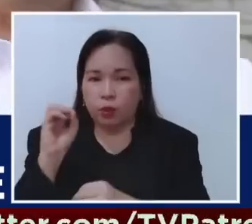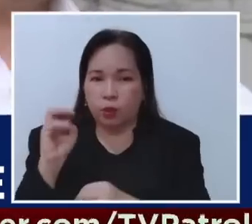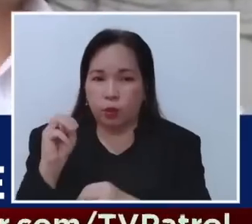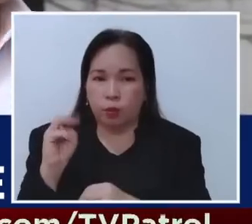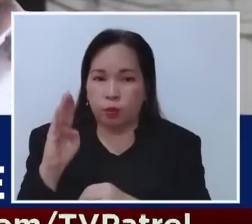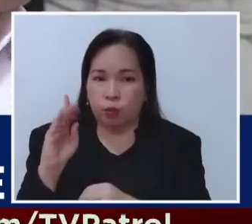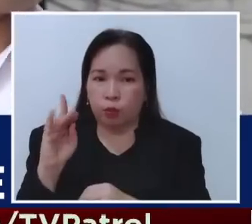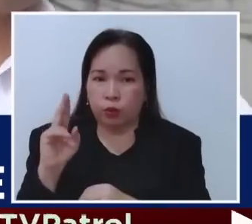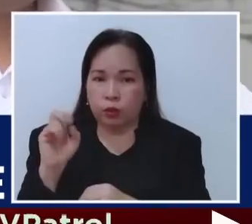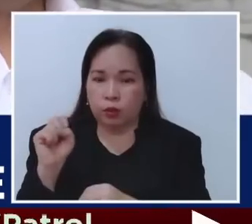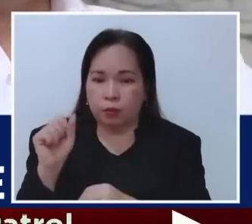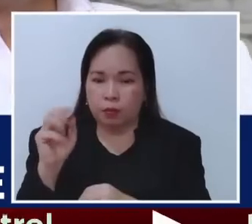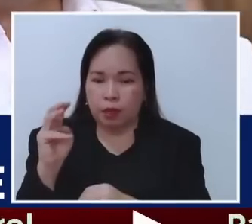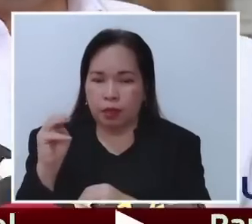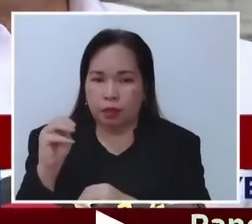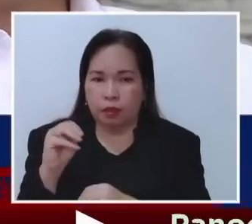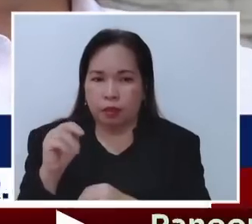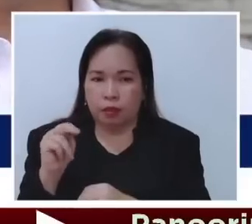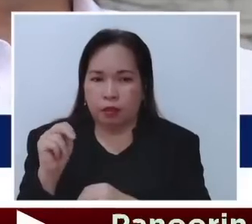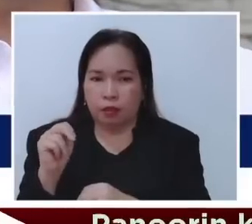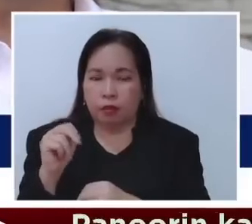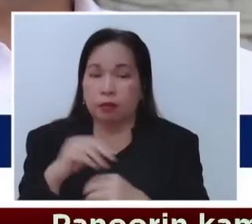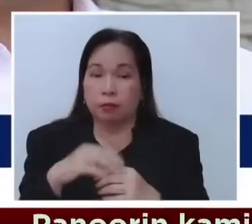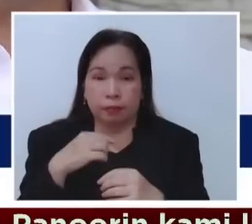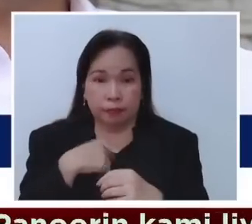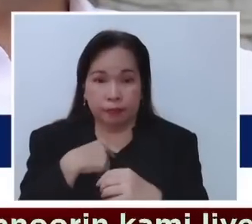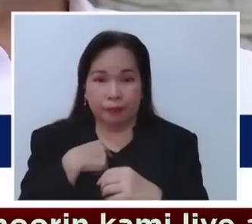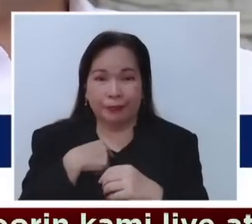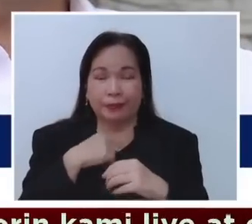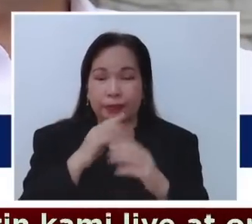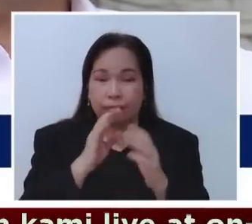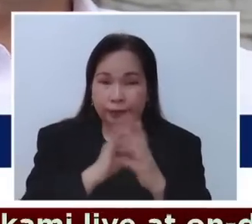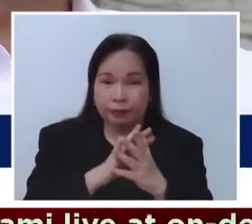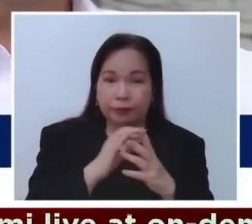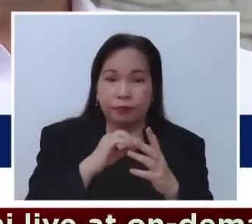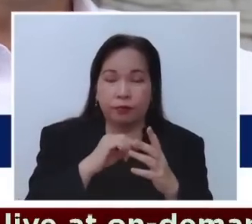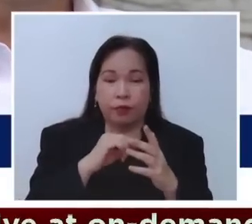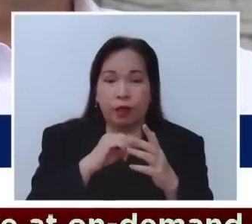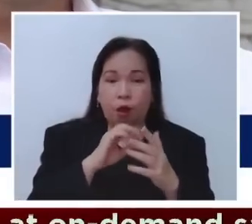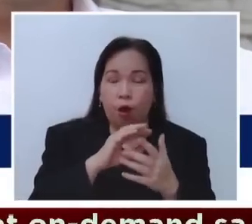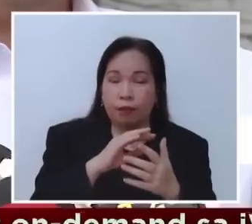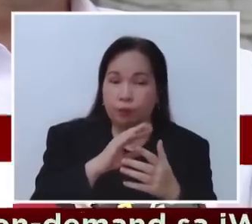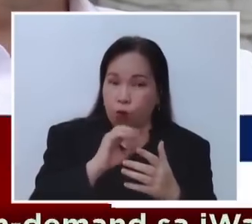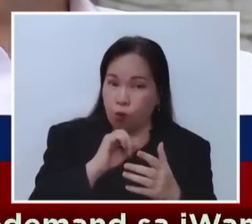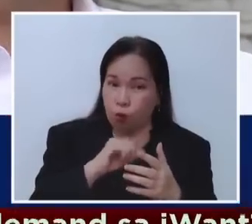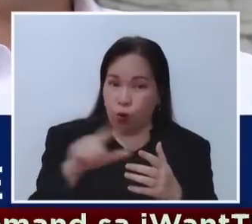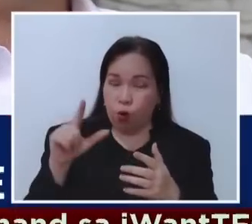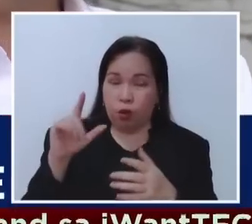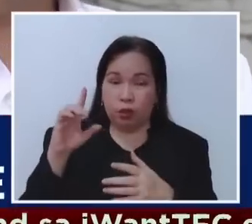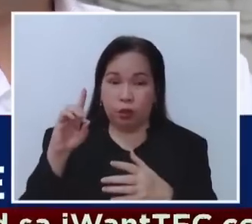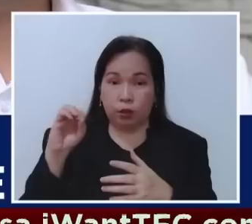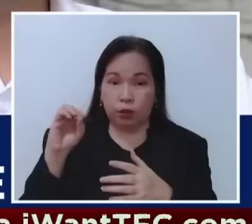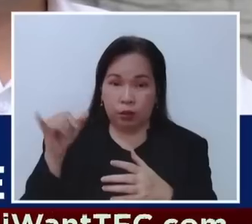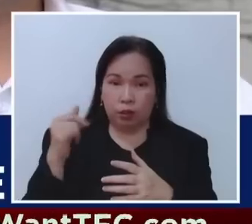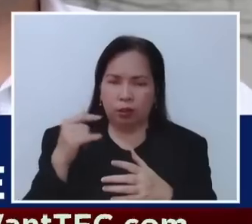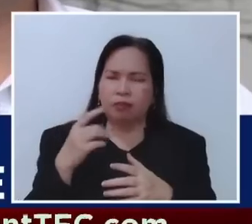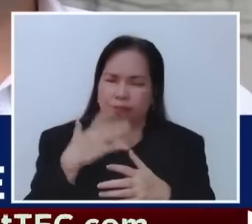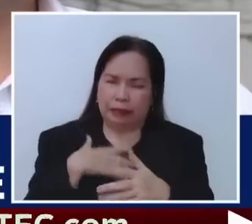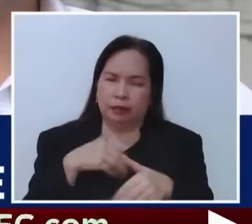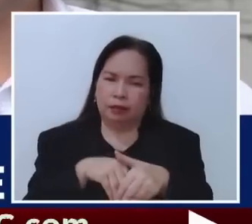ba? Inihiling po natin na mag-inhibit ang buong departamento sa pagdinig ng kaso